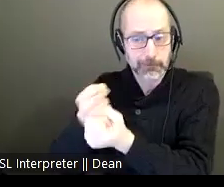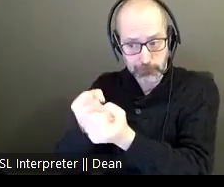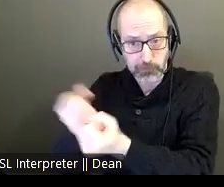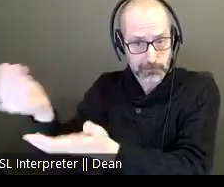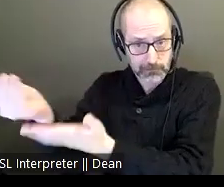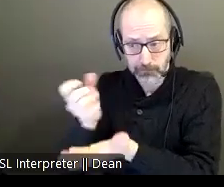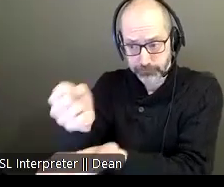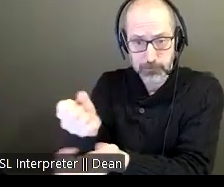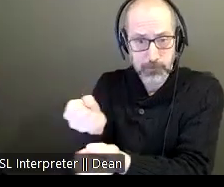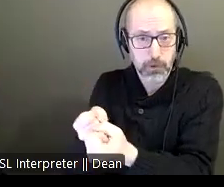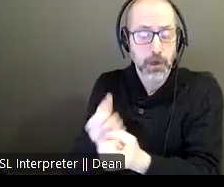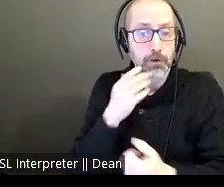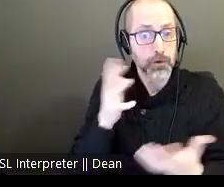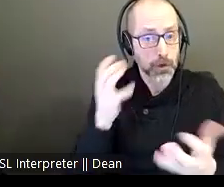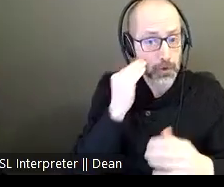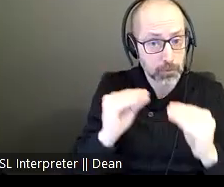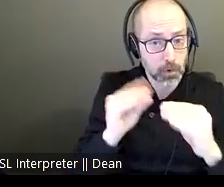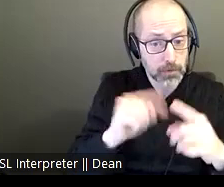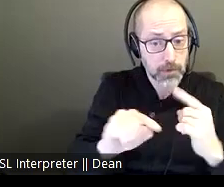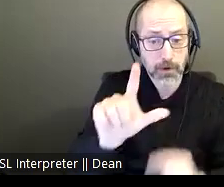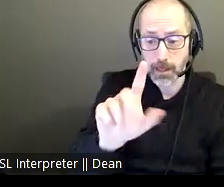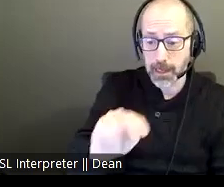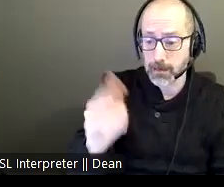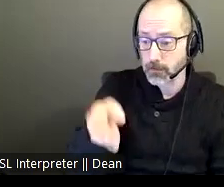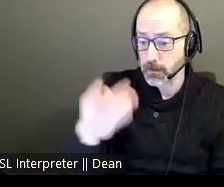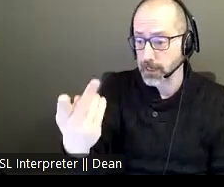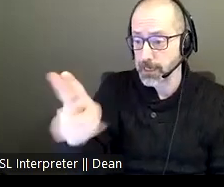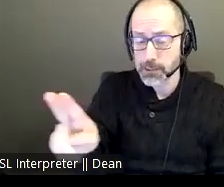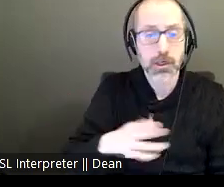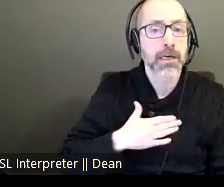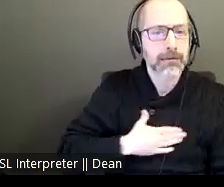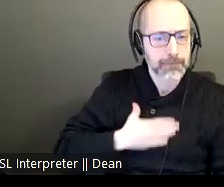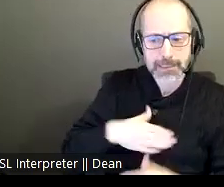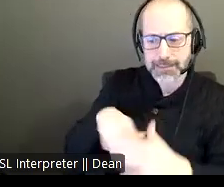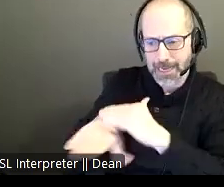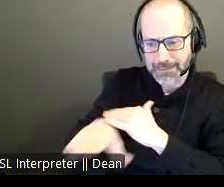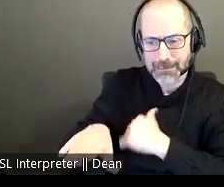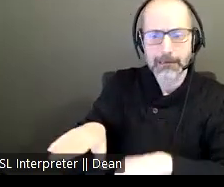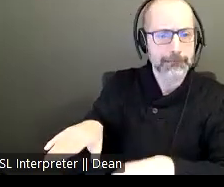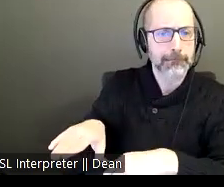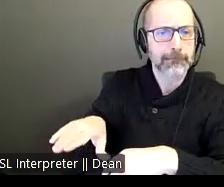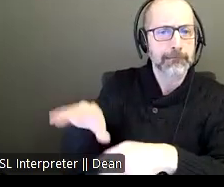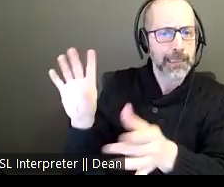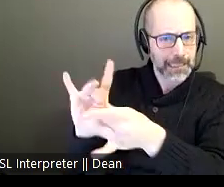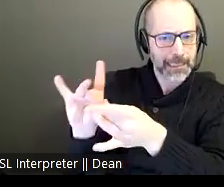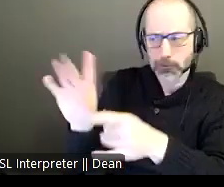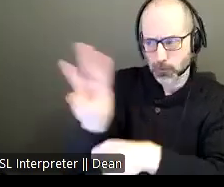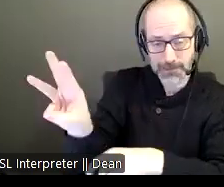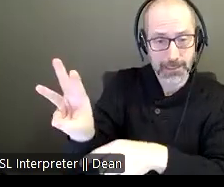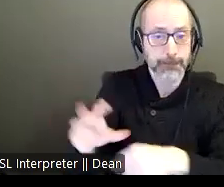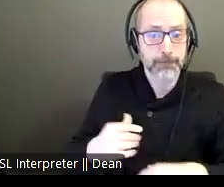publique du Canada. Pour en savoir plus sur le réseau LN et le Centre des connaissances, veuillez consulter les liens vers les sites web qui sont dans le